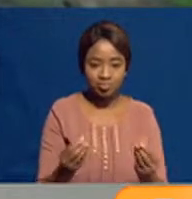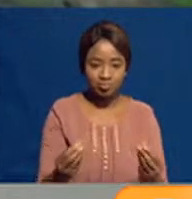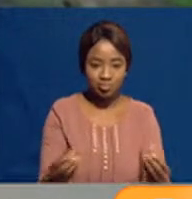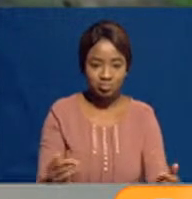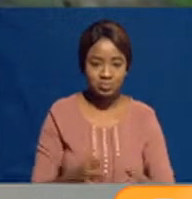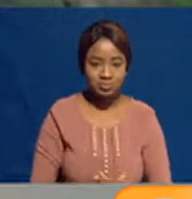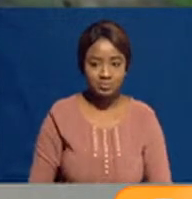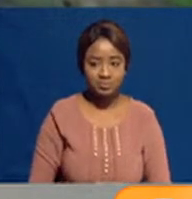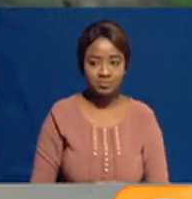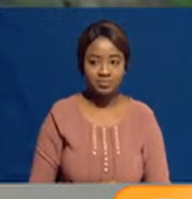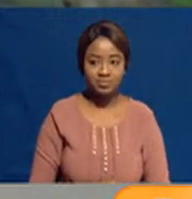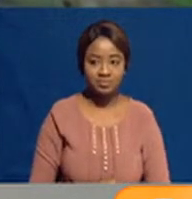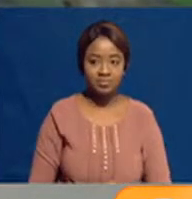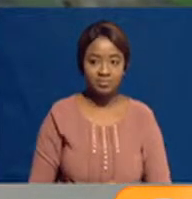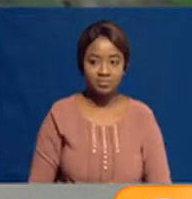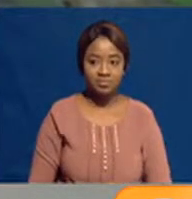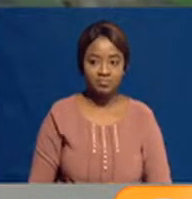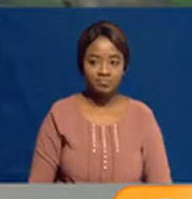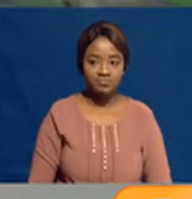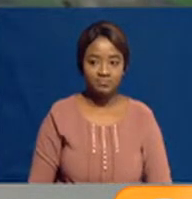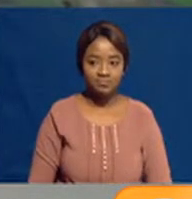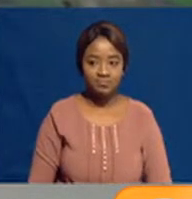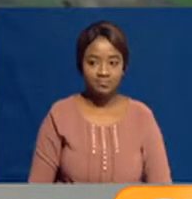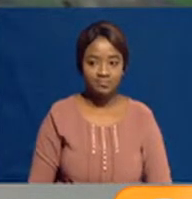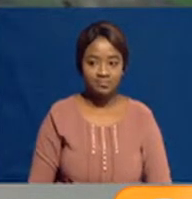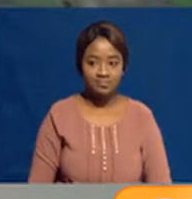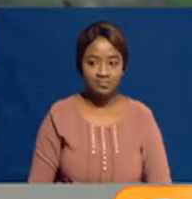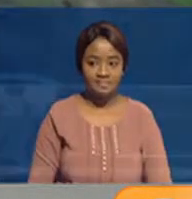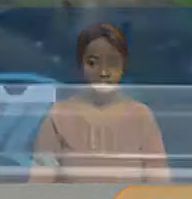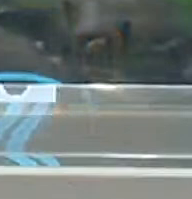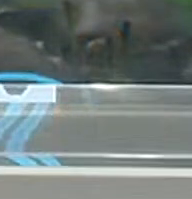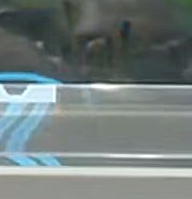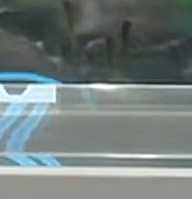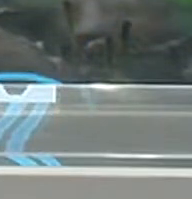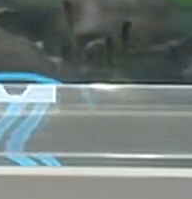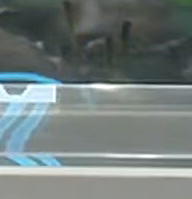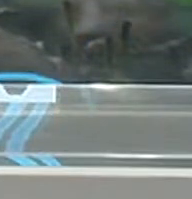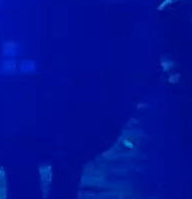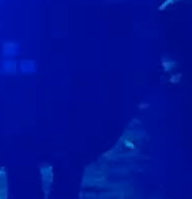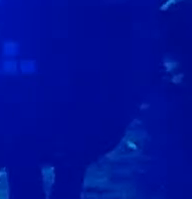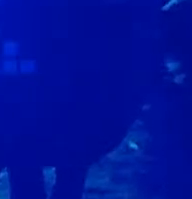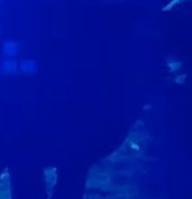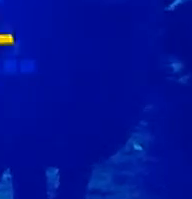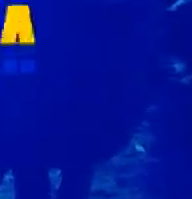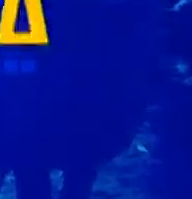wadogo. Dennis Otieno anatupambia makala ya Kilimo Biashara.